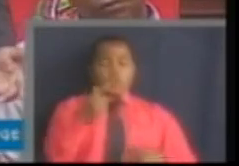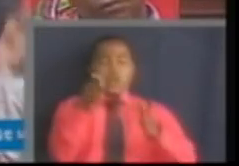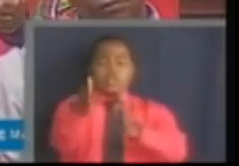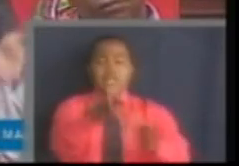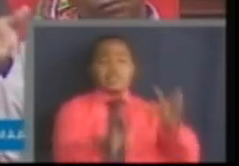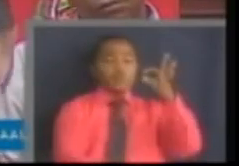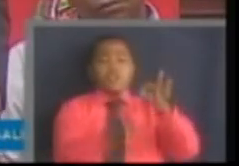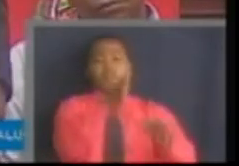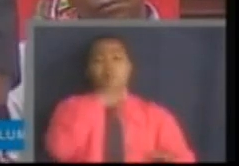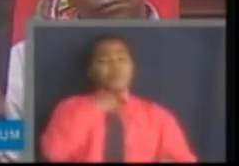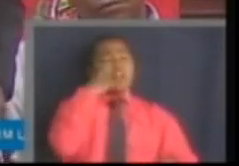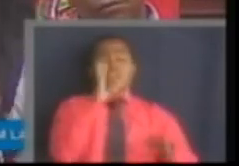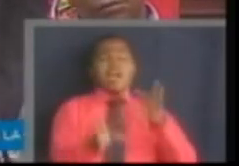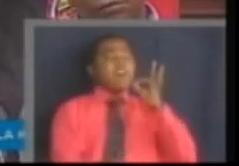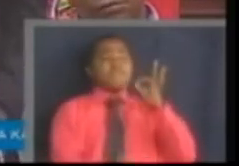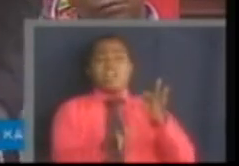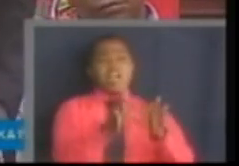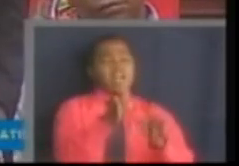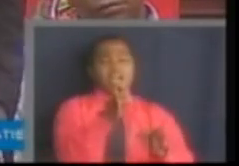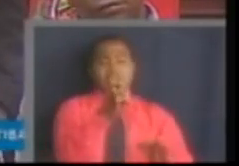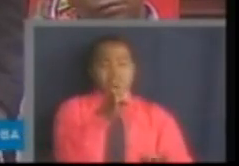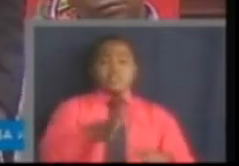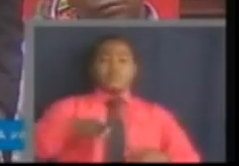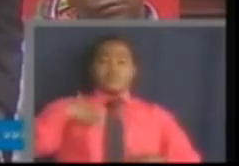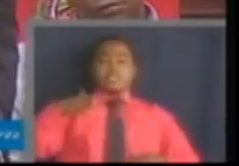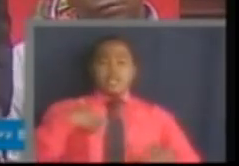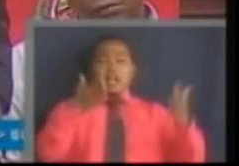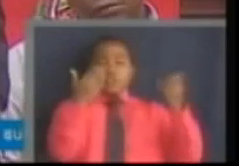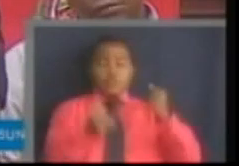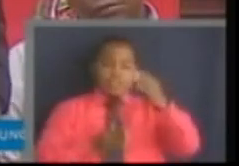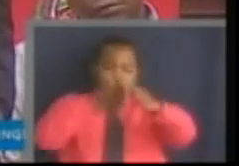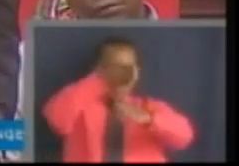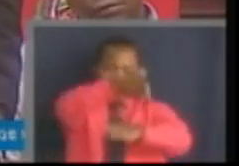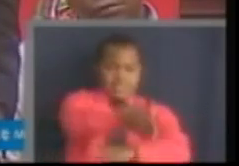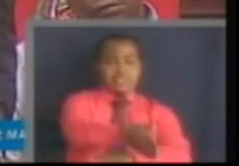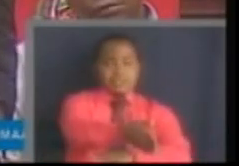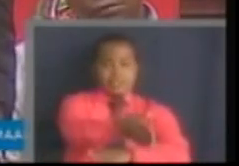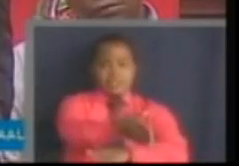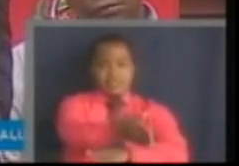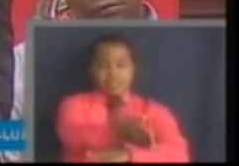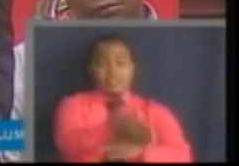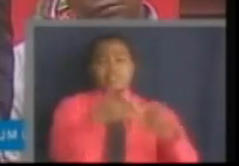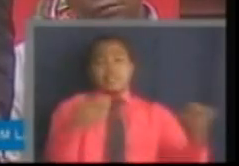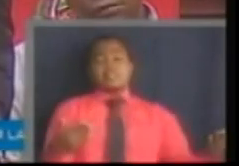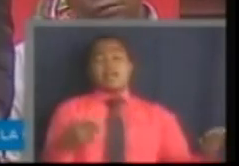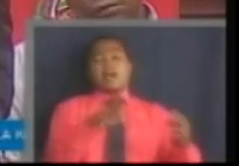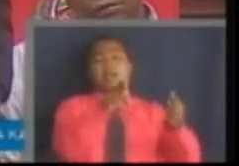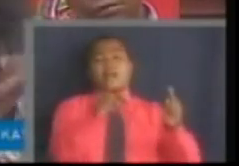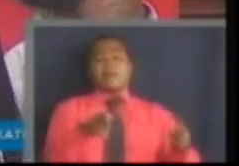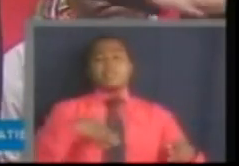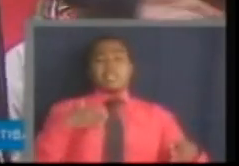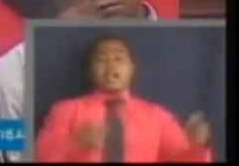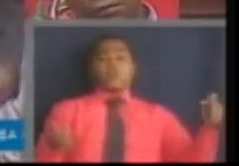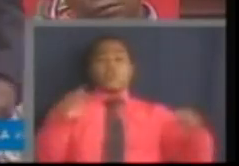mimi nauona haufai, mtataka tuweze tupitishe in case kama pengine nitaka kuweza kuleta mabadiliko, na